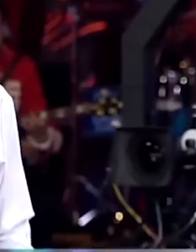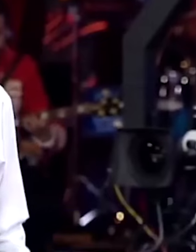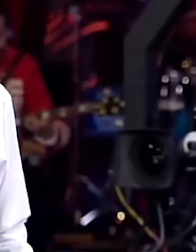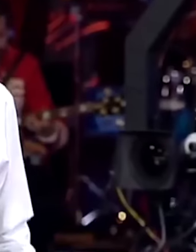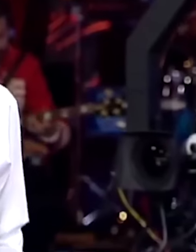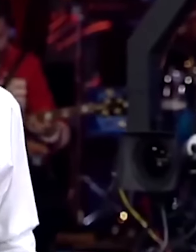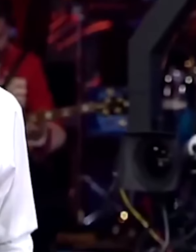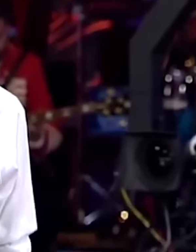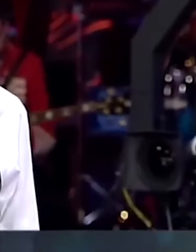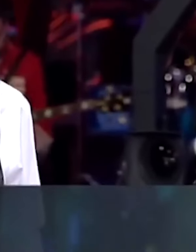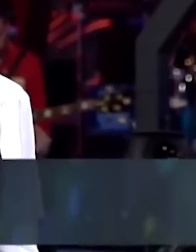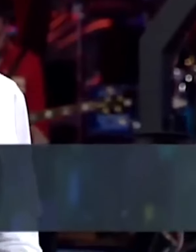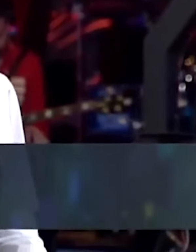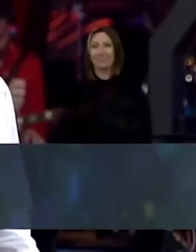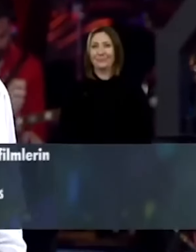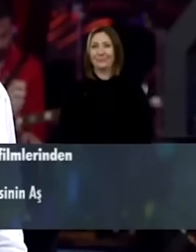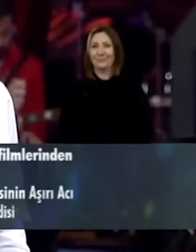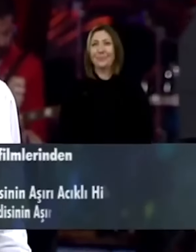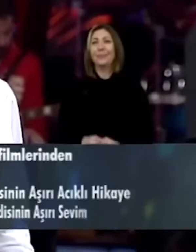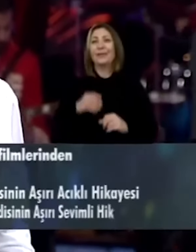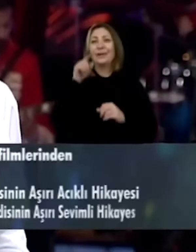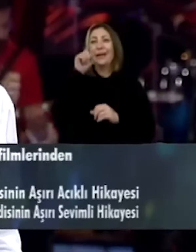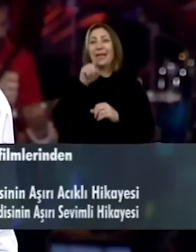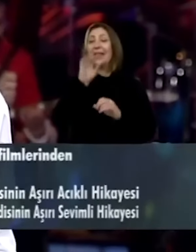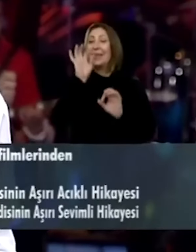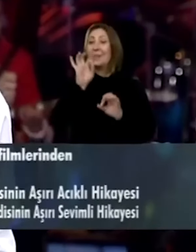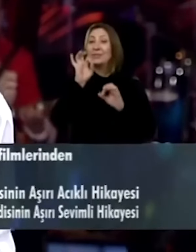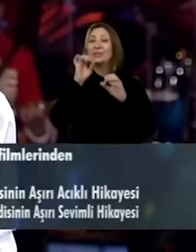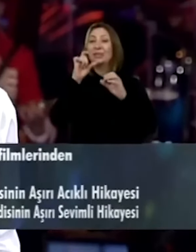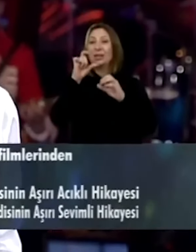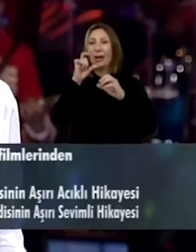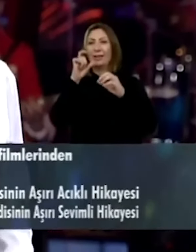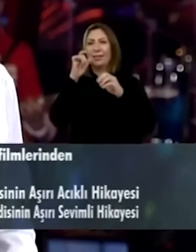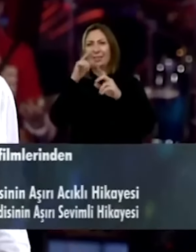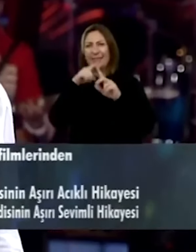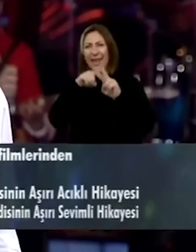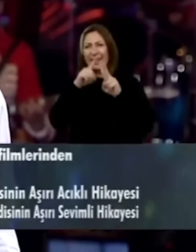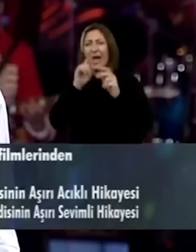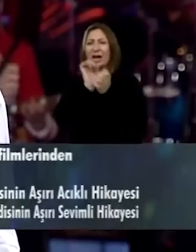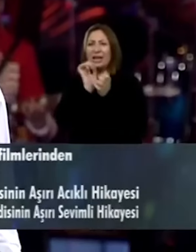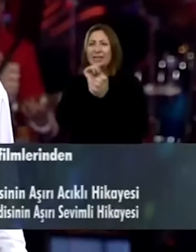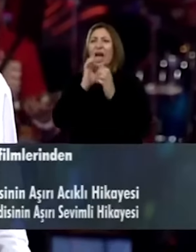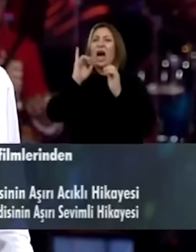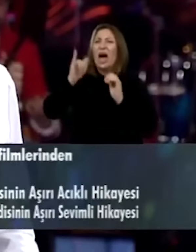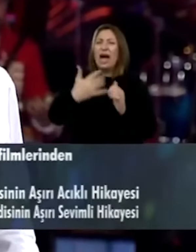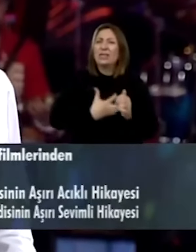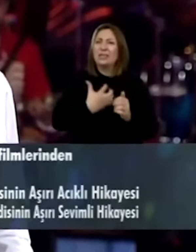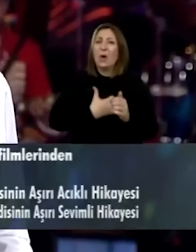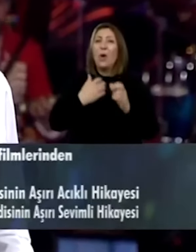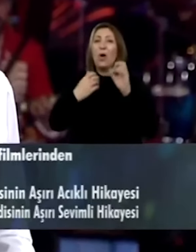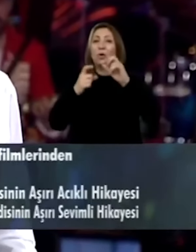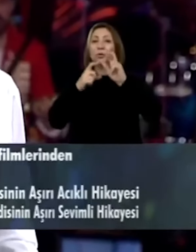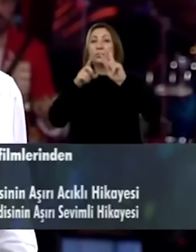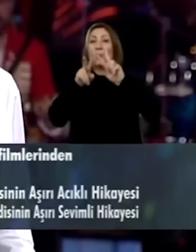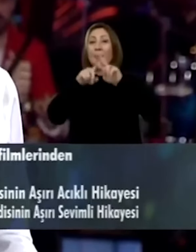Tolga Han ve dans grubunun aşırı koreografik hikayesi, Celal Tan ve ailesinin aşırı acıklı hikayesi, Osman Tan